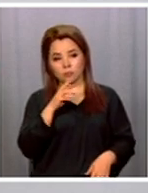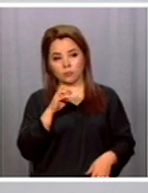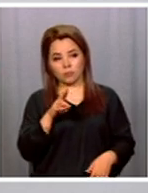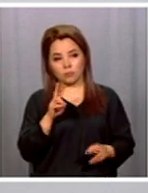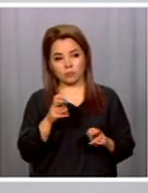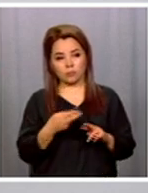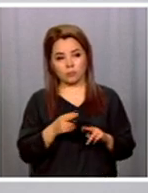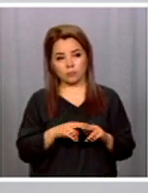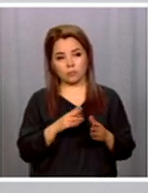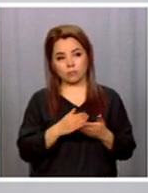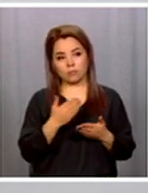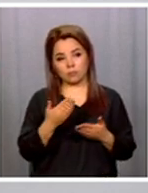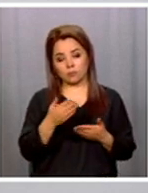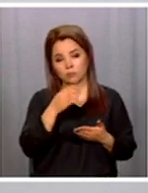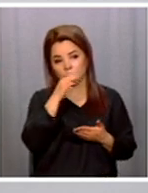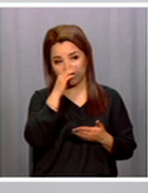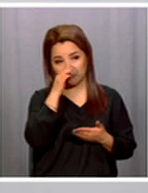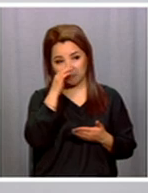Аталық мүктегі